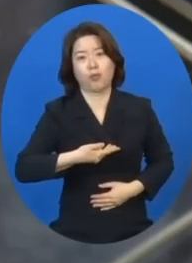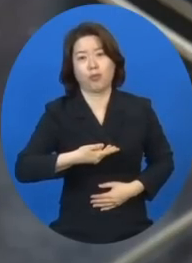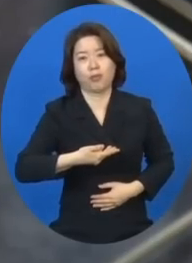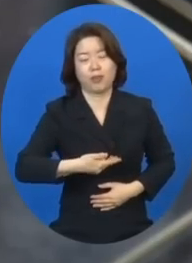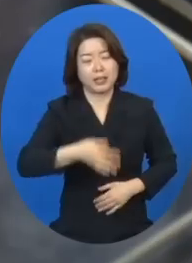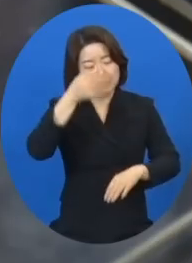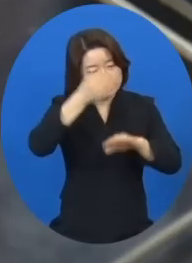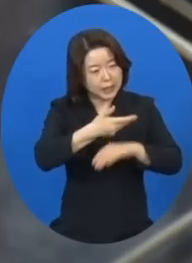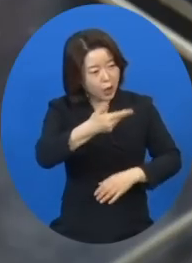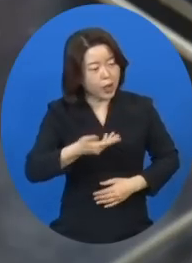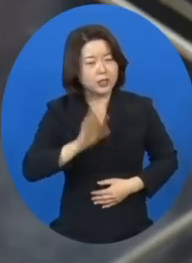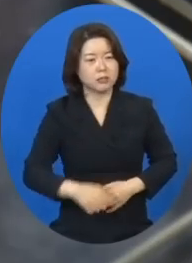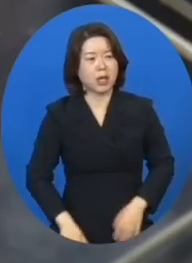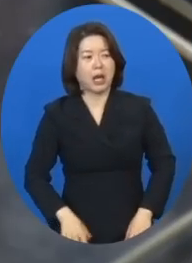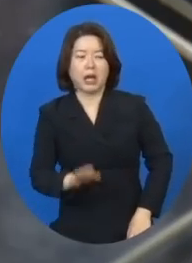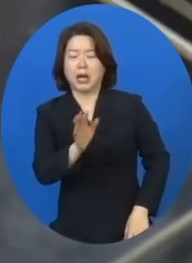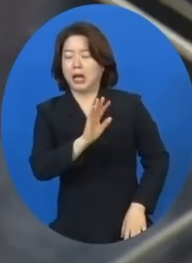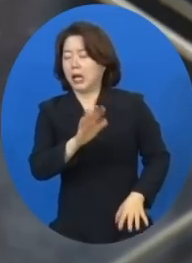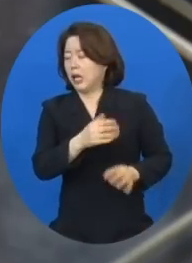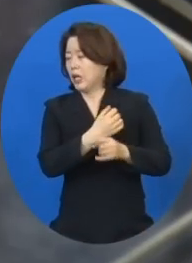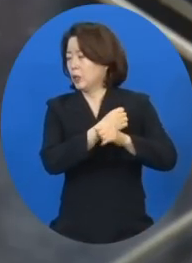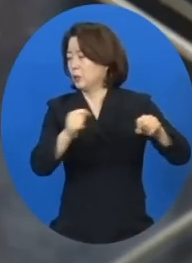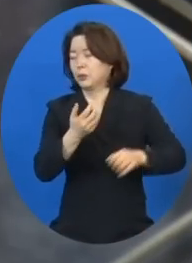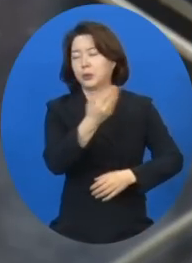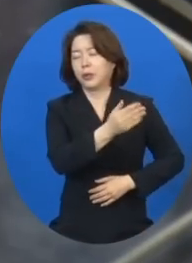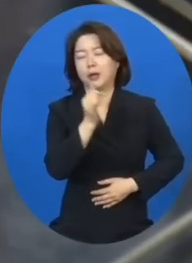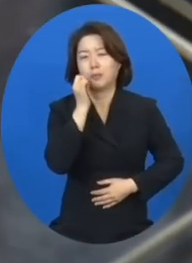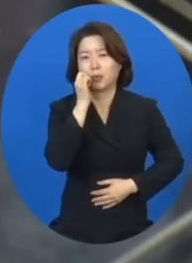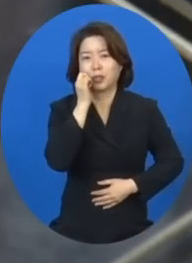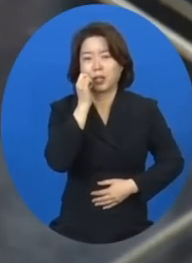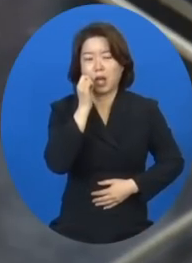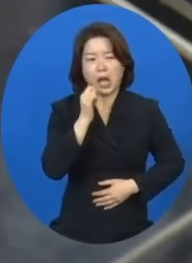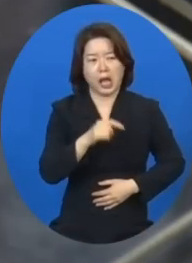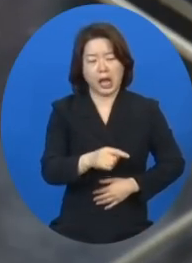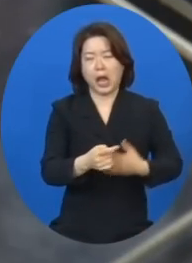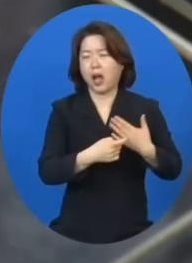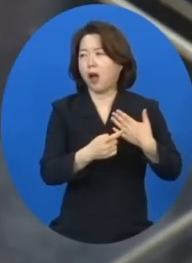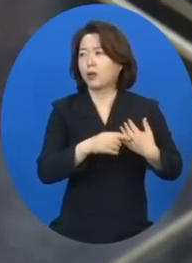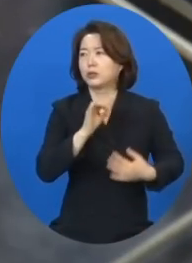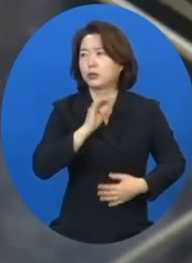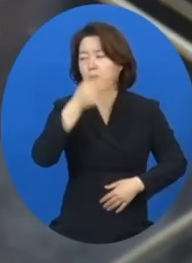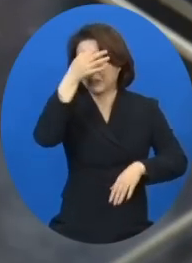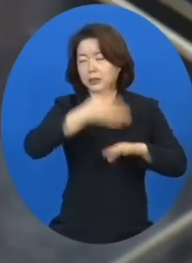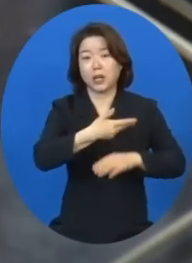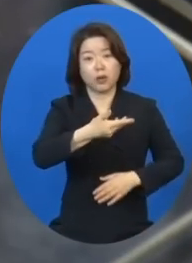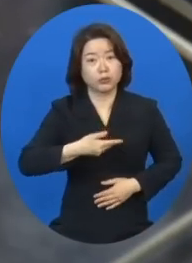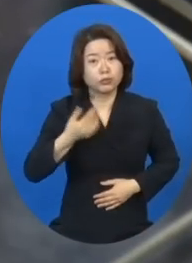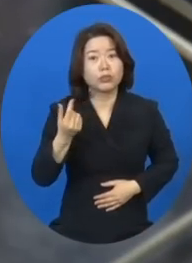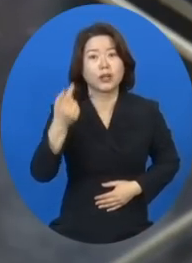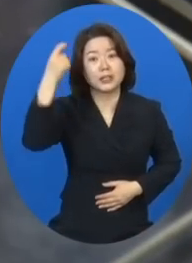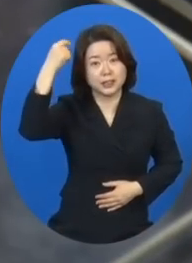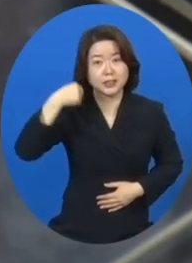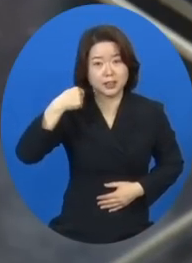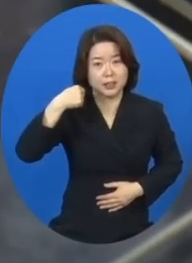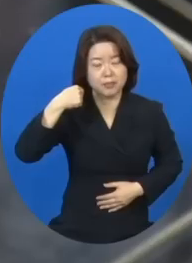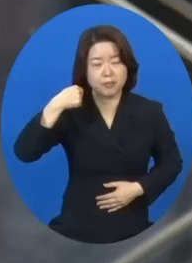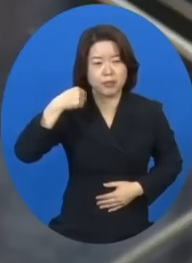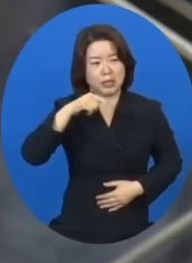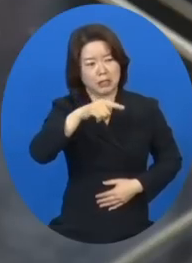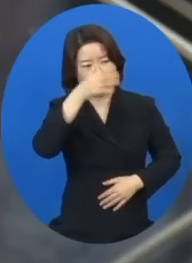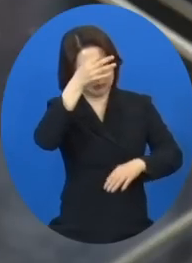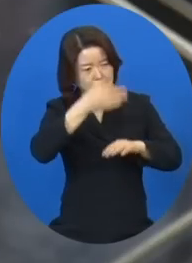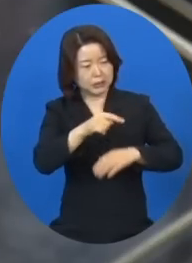사과를 받지는 못했습니다. 너무 형식적이어서 그 사과가 제 마음의